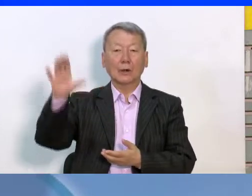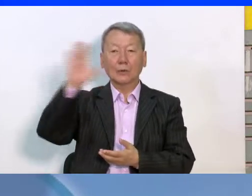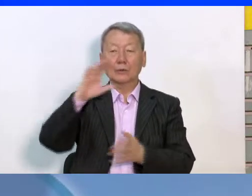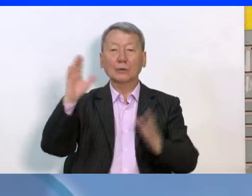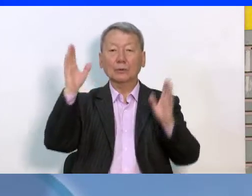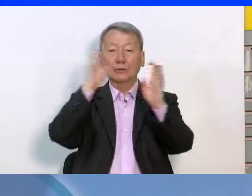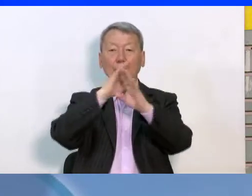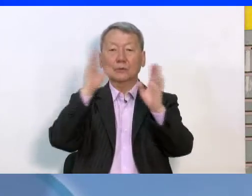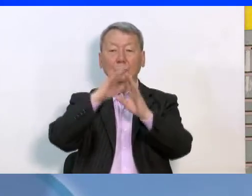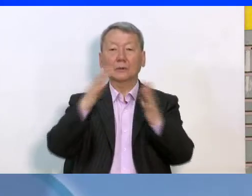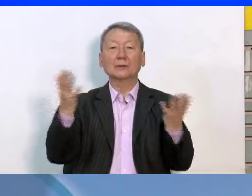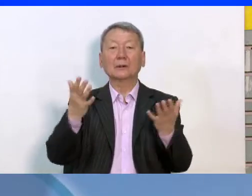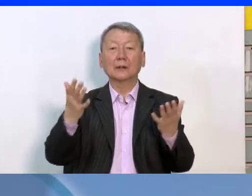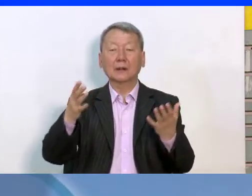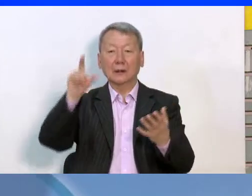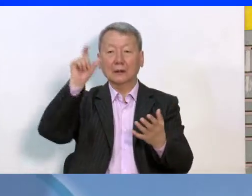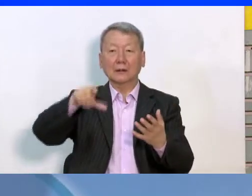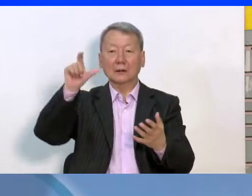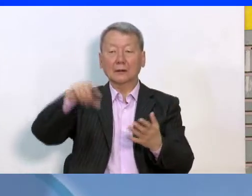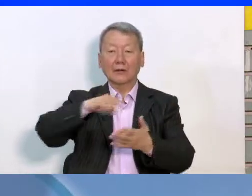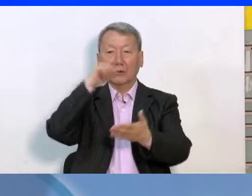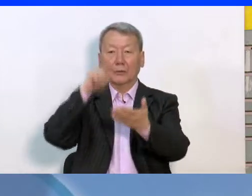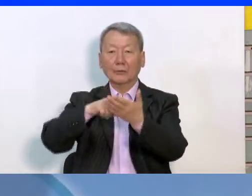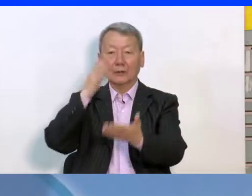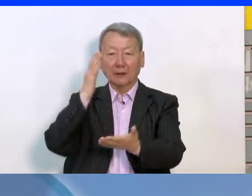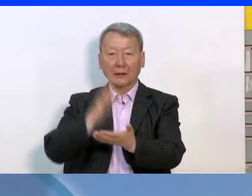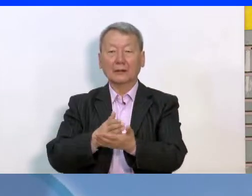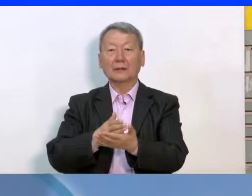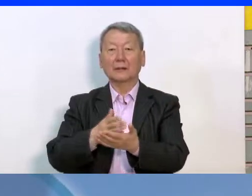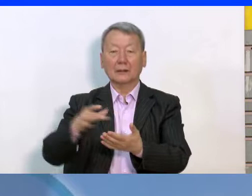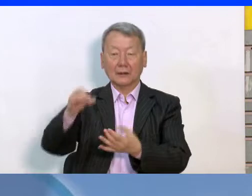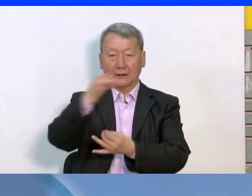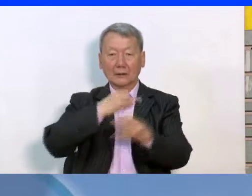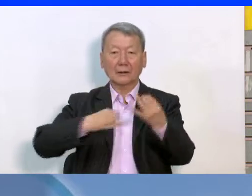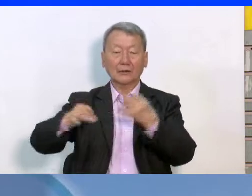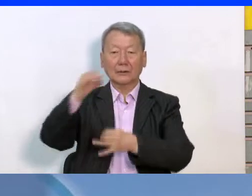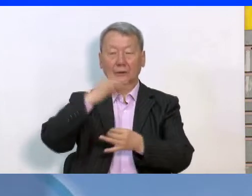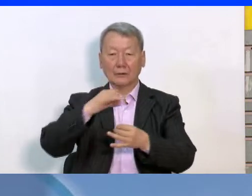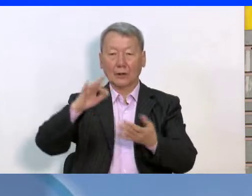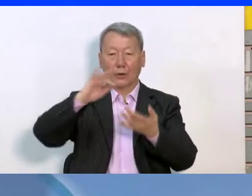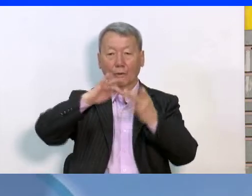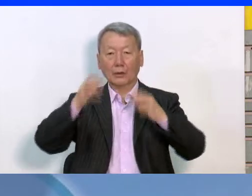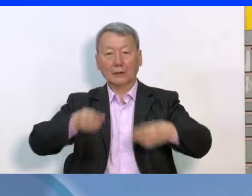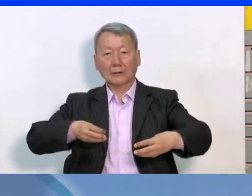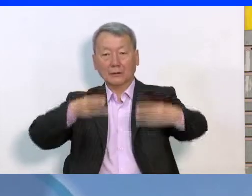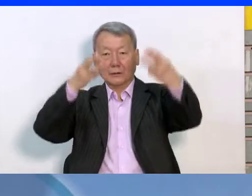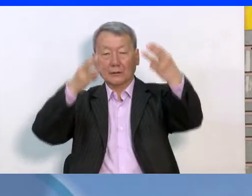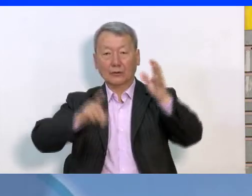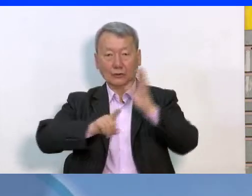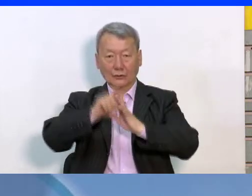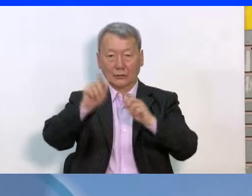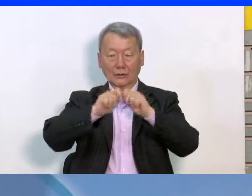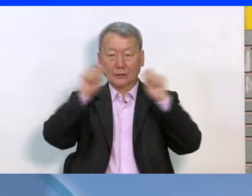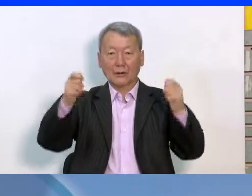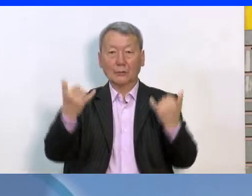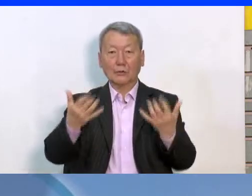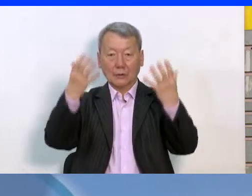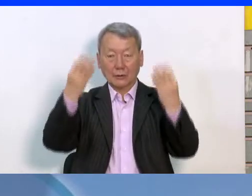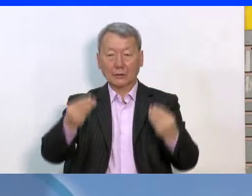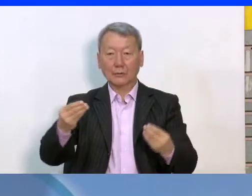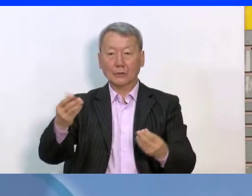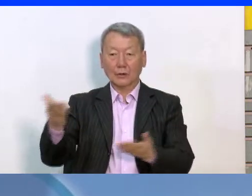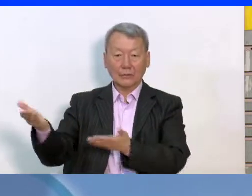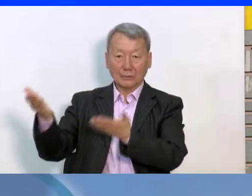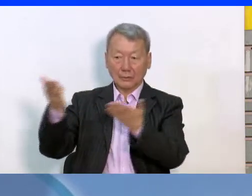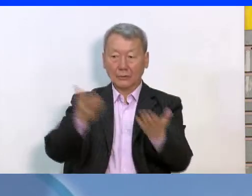абал, ошондой эле элден келген бир катар суроолордун тегерегинде онлайн брифингди баштайбыз. Бүгүнкү биздин